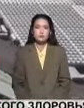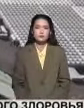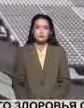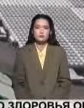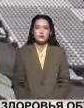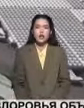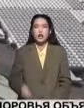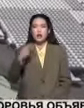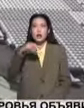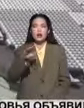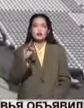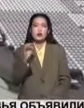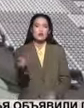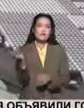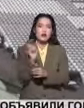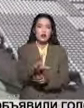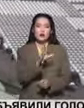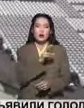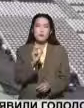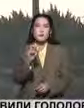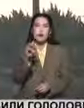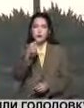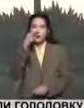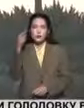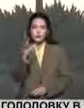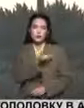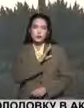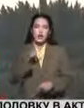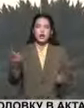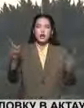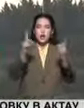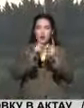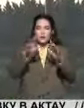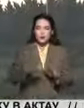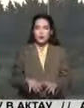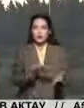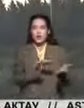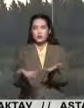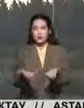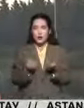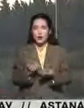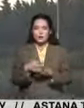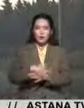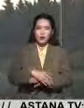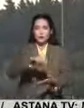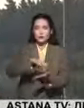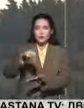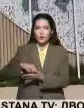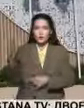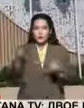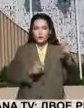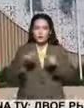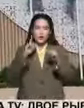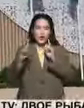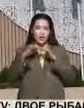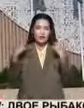Президент Касым-Жомарт Токаев прибыл в Баку еще накануне. Бакинский олимпийский стадион уже с утра был готов принимать гостей и участников Всемирного климатического